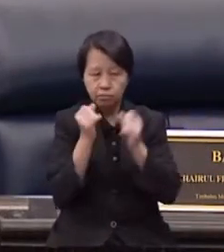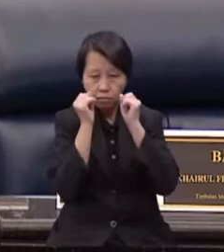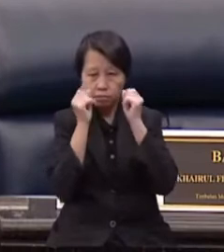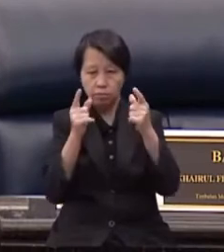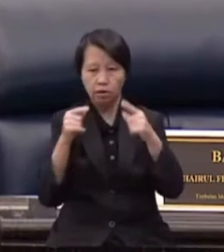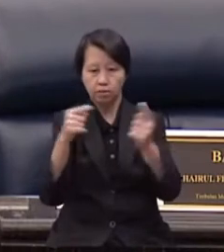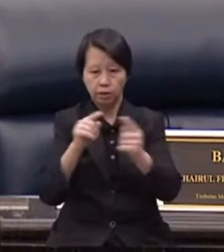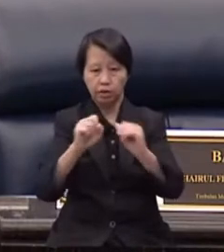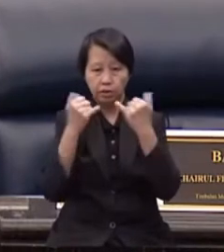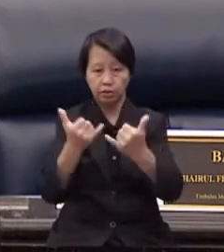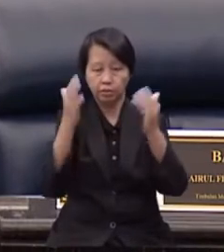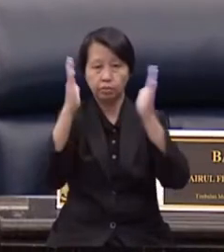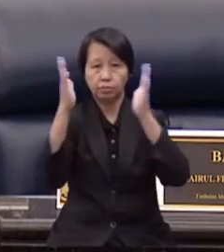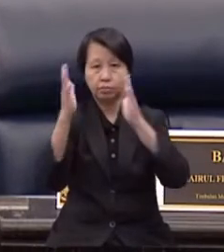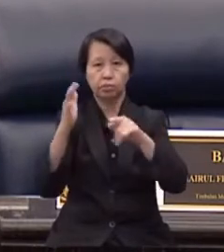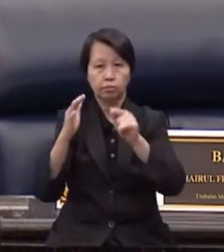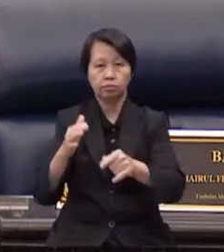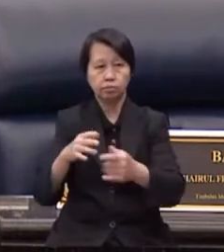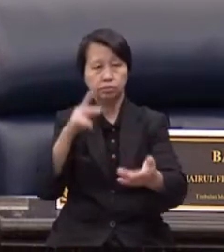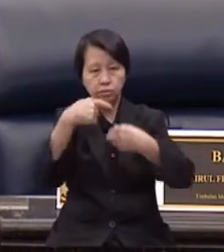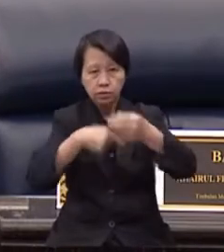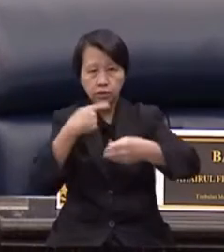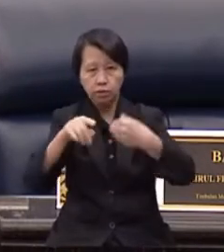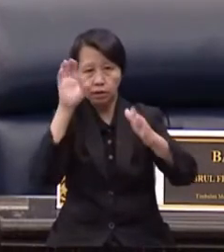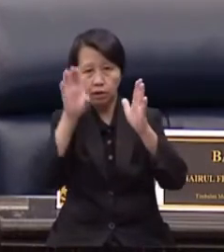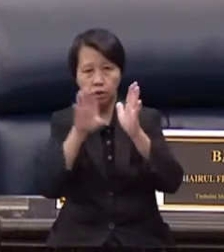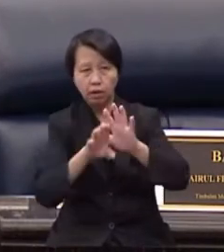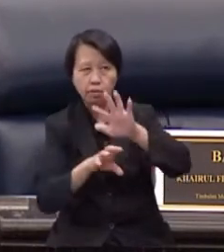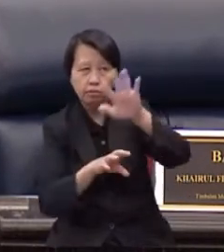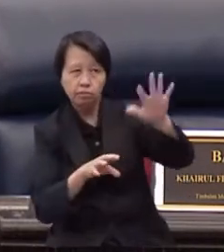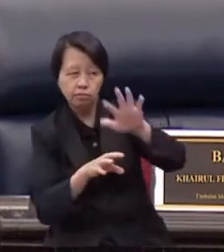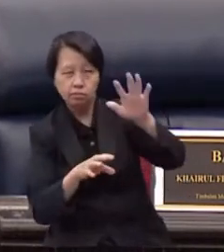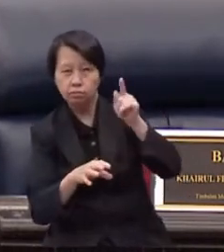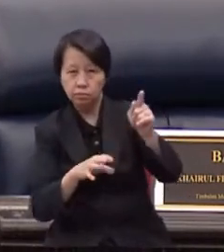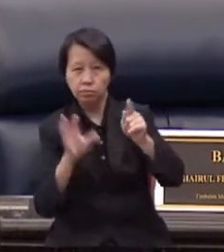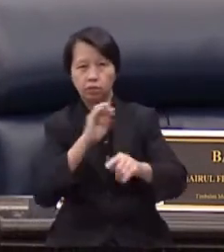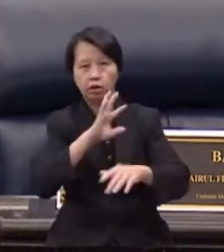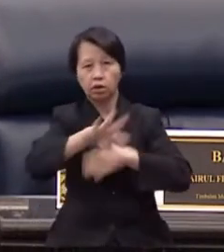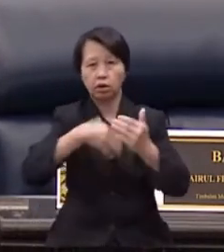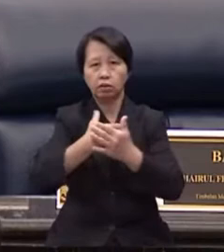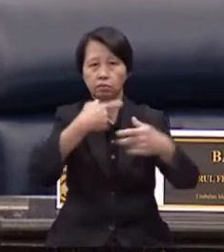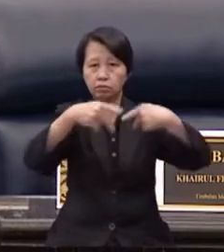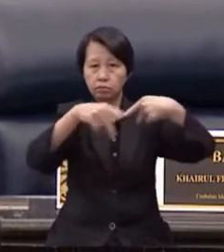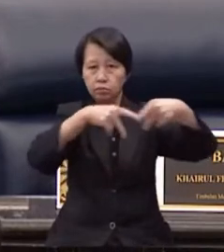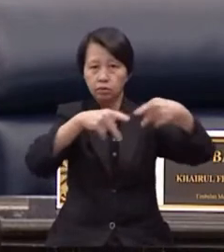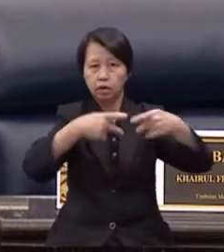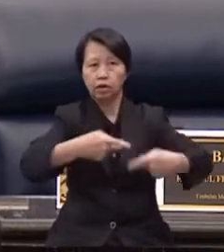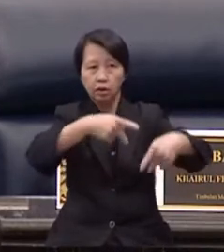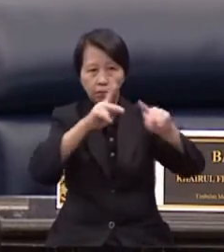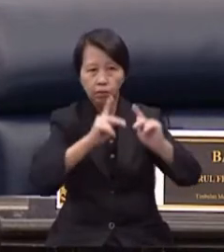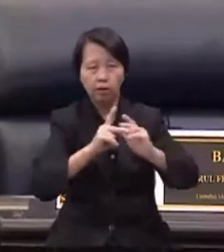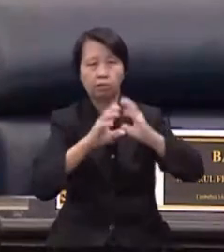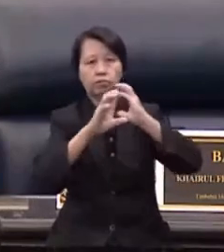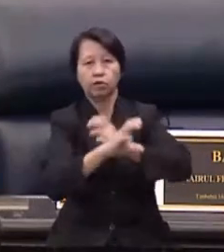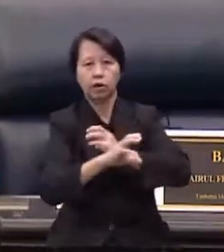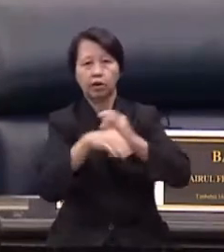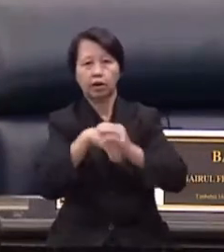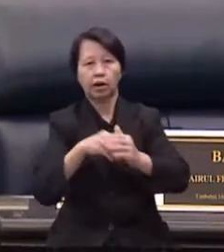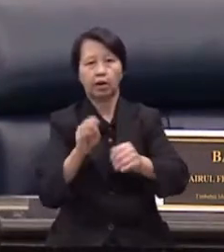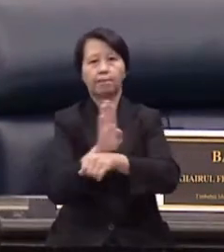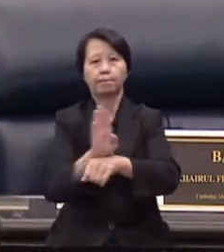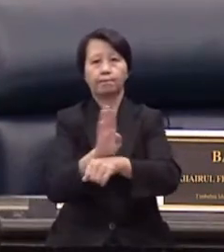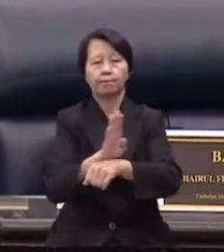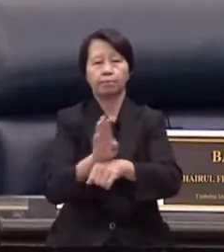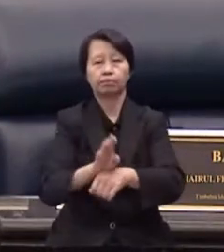kesadaran kepada Syarikat empatan mengenai gambaran landscape dan keseluruhan pasaran peluang dan cabairan dalam